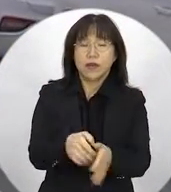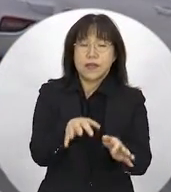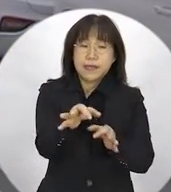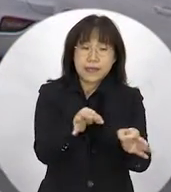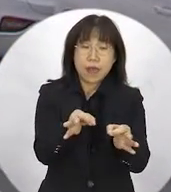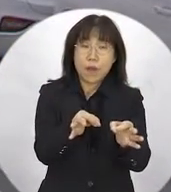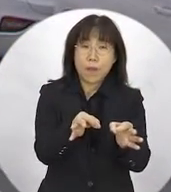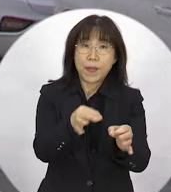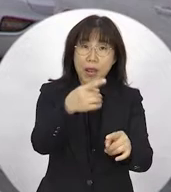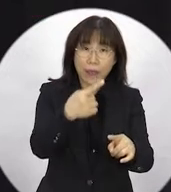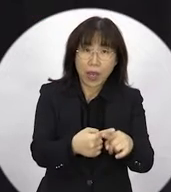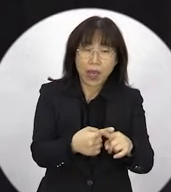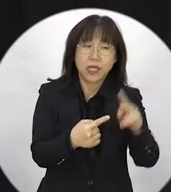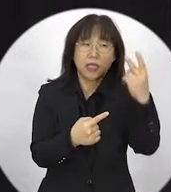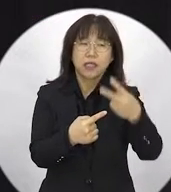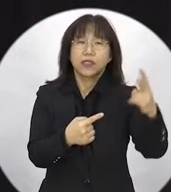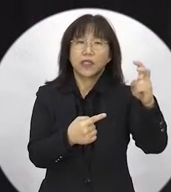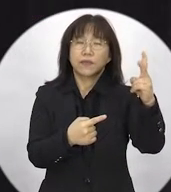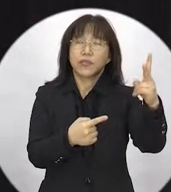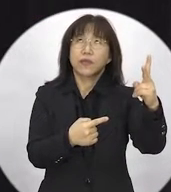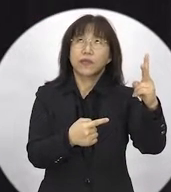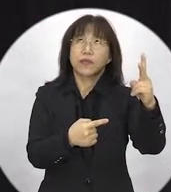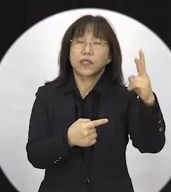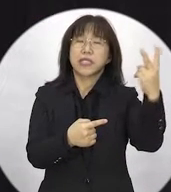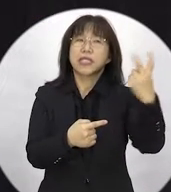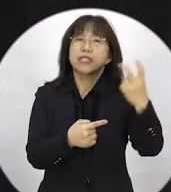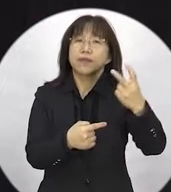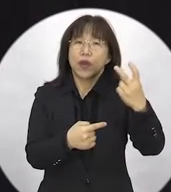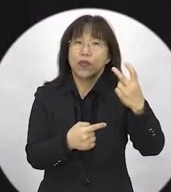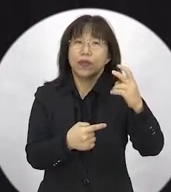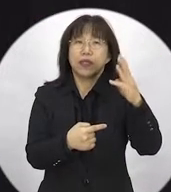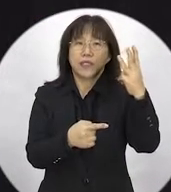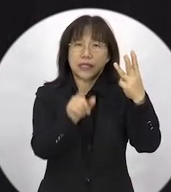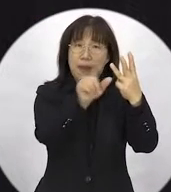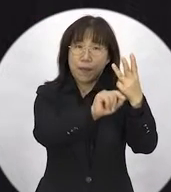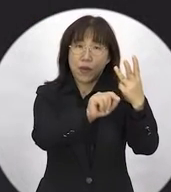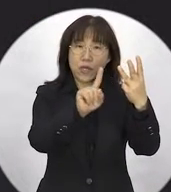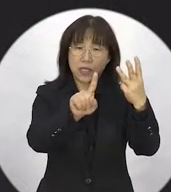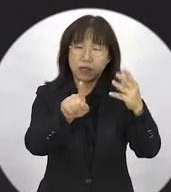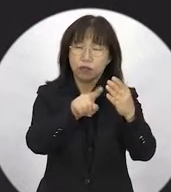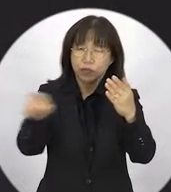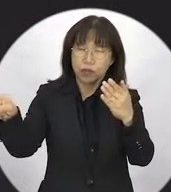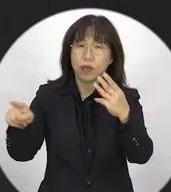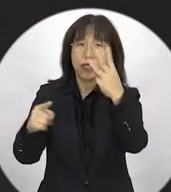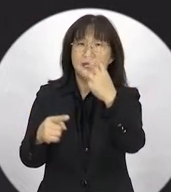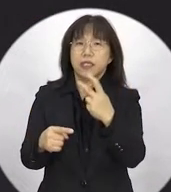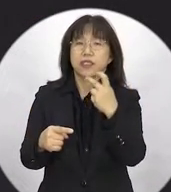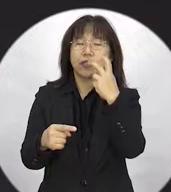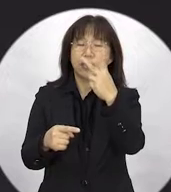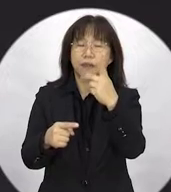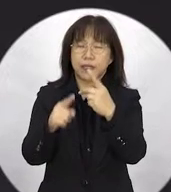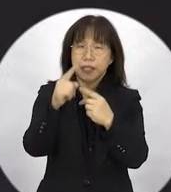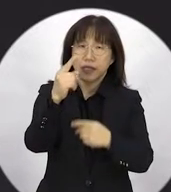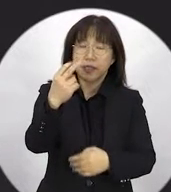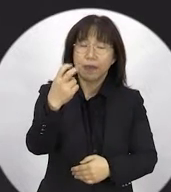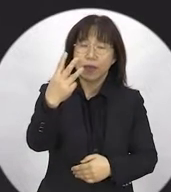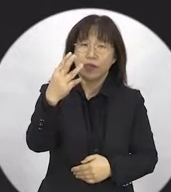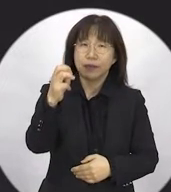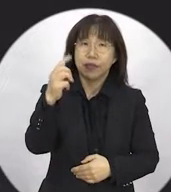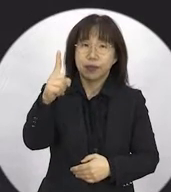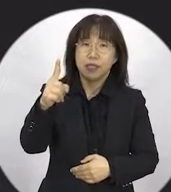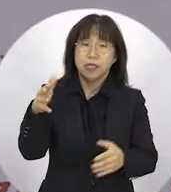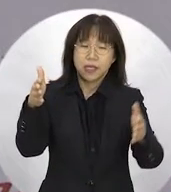사업을 운영하다가 2010년 3월 1일부터 2022년 3월 31일 사이 폐업한 지파 끔 지